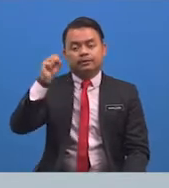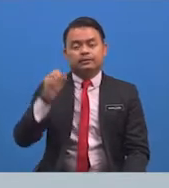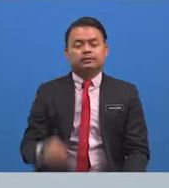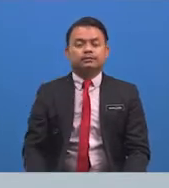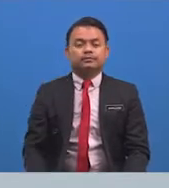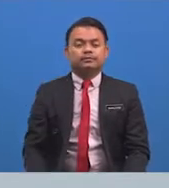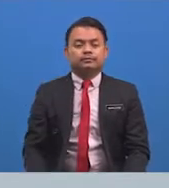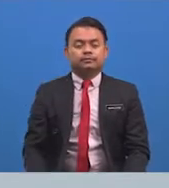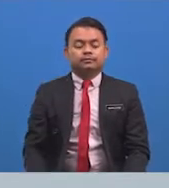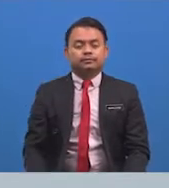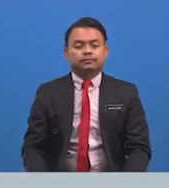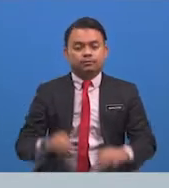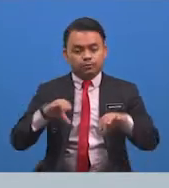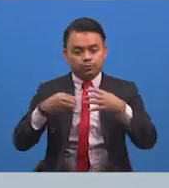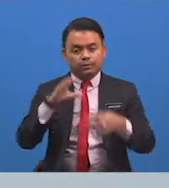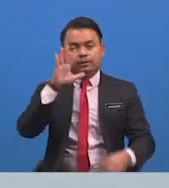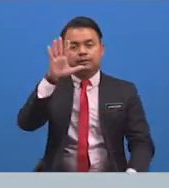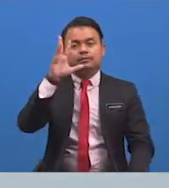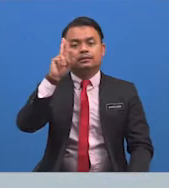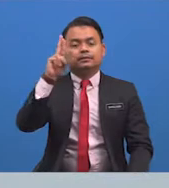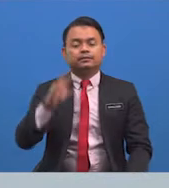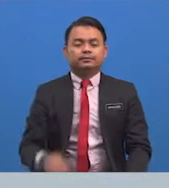mengamalkan amalan 5R,